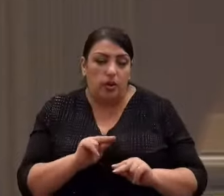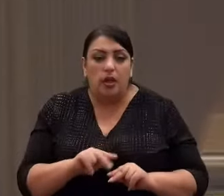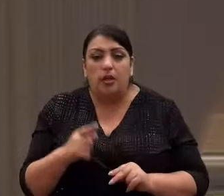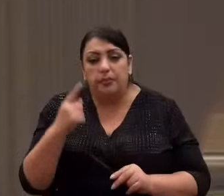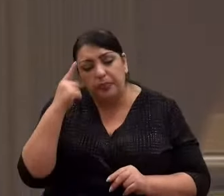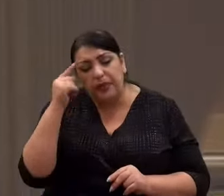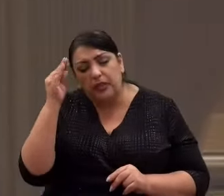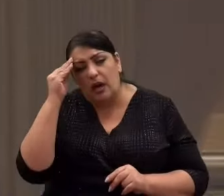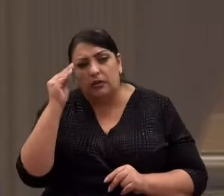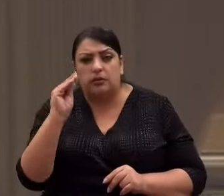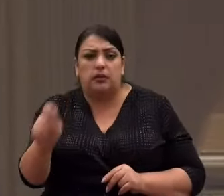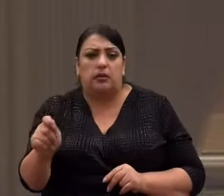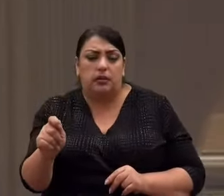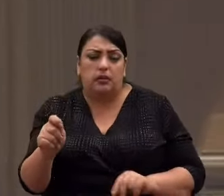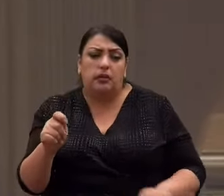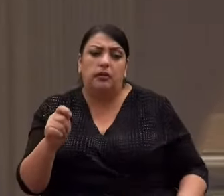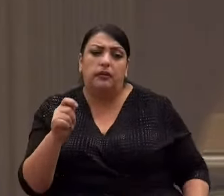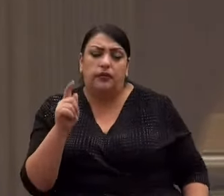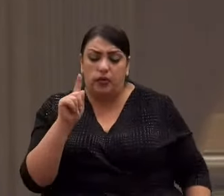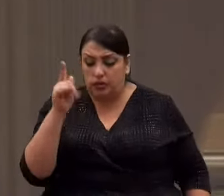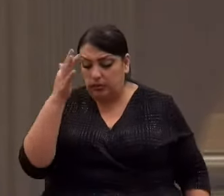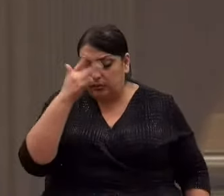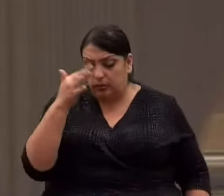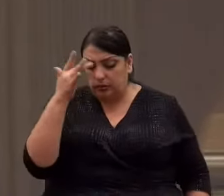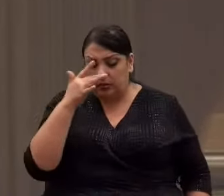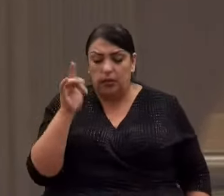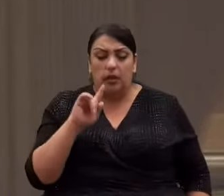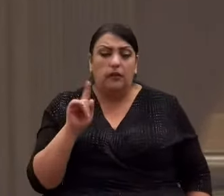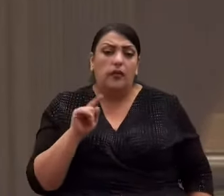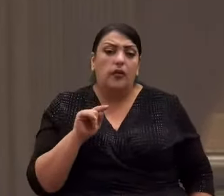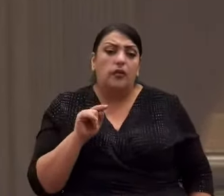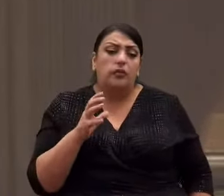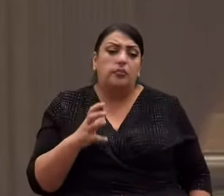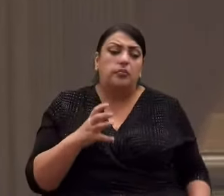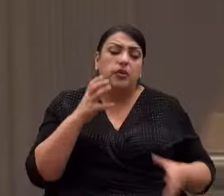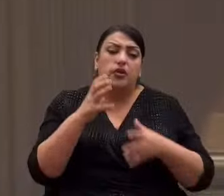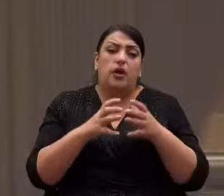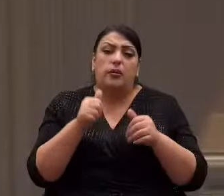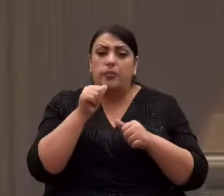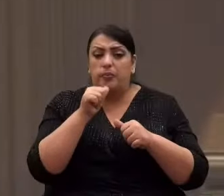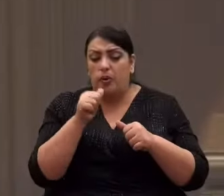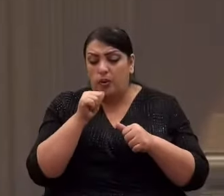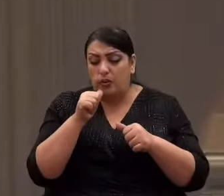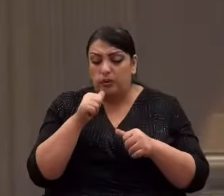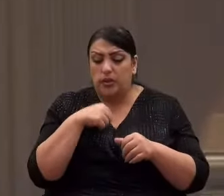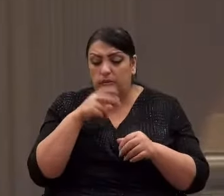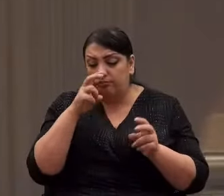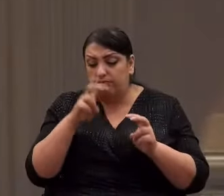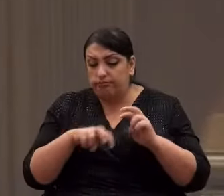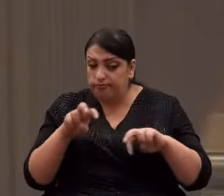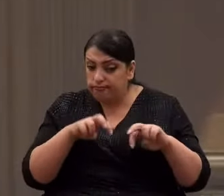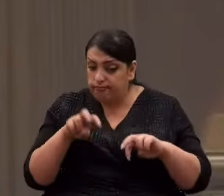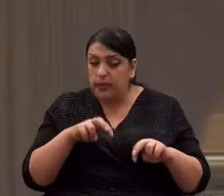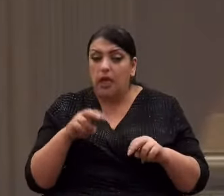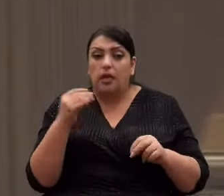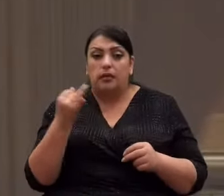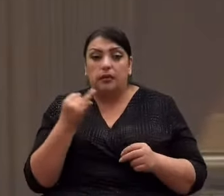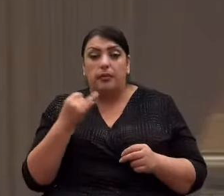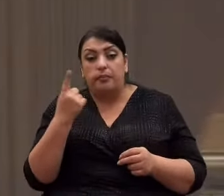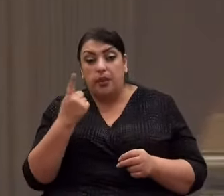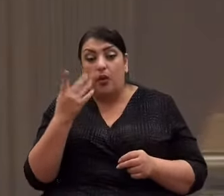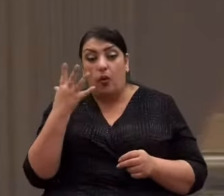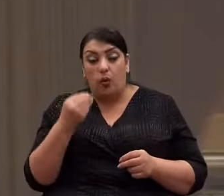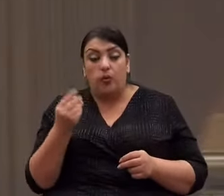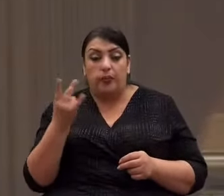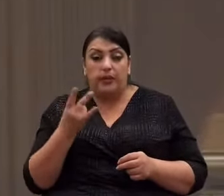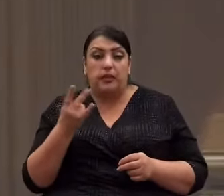ընդամենը կարծիք մտածելու, վերլուծություններ անելու, միջազգային փորձ ուսումնասիրելու համար, բայց կարծում ենք մենք մի օր պետք է գանք